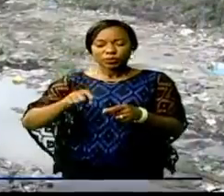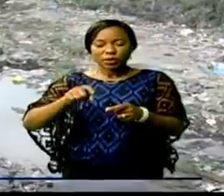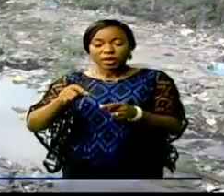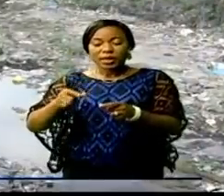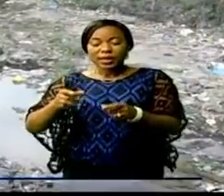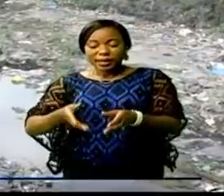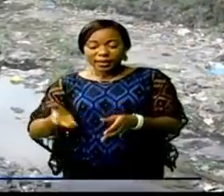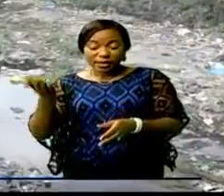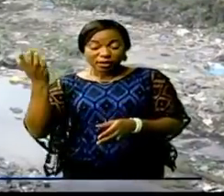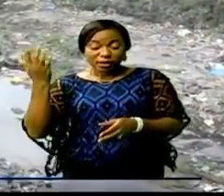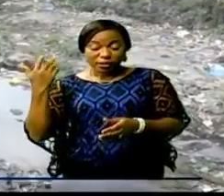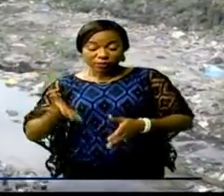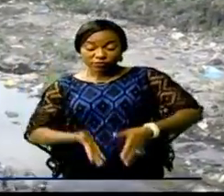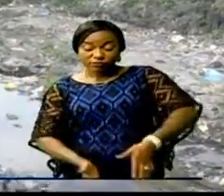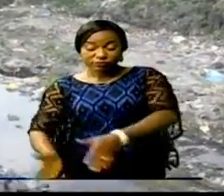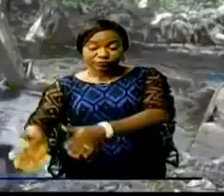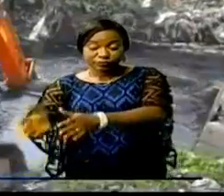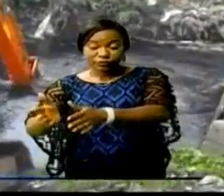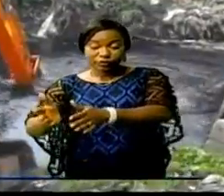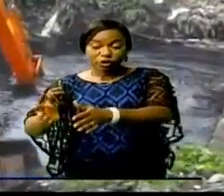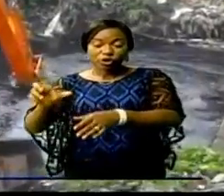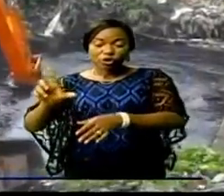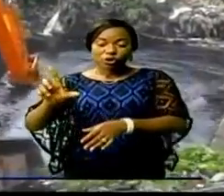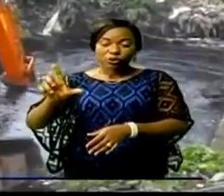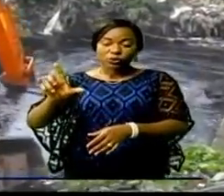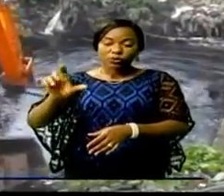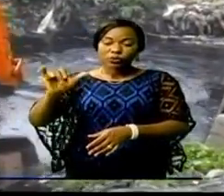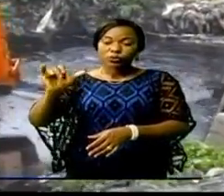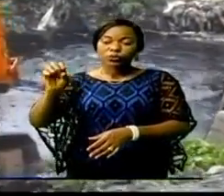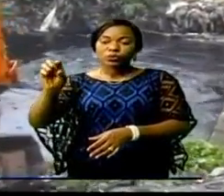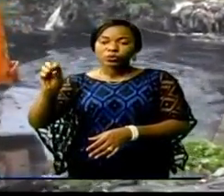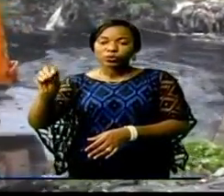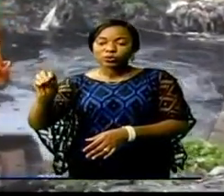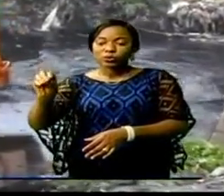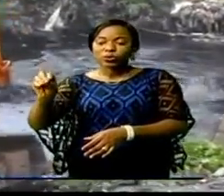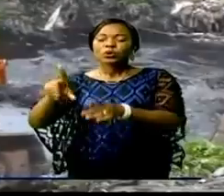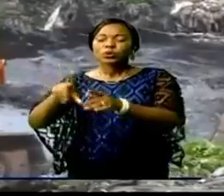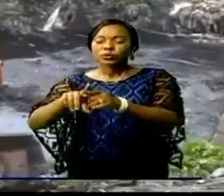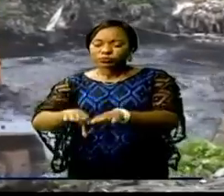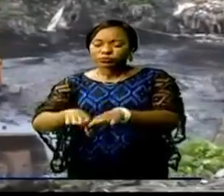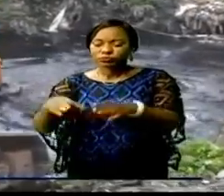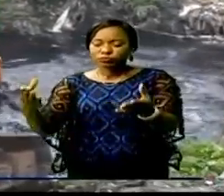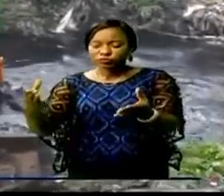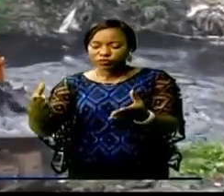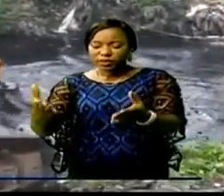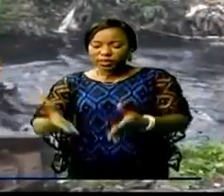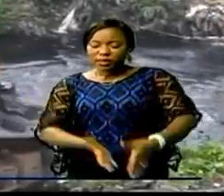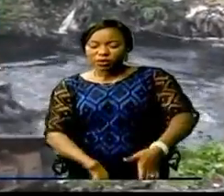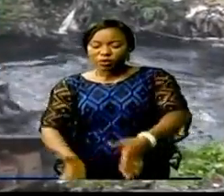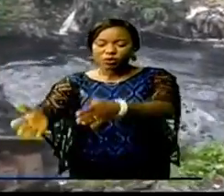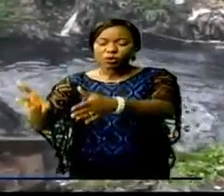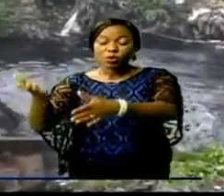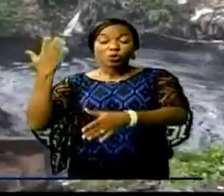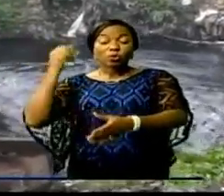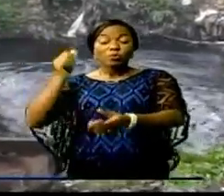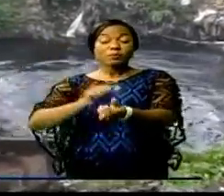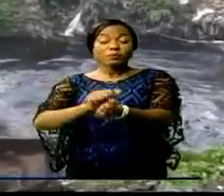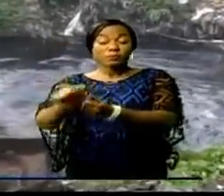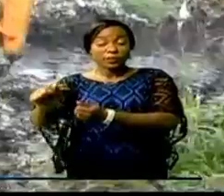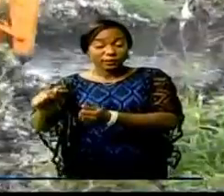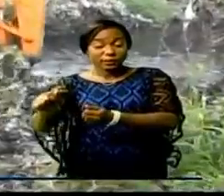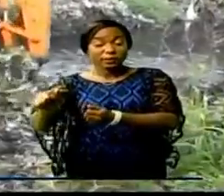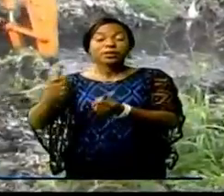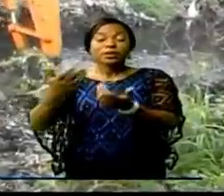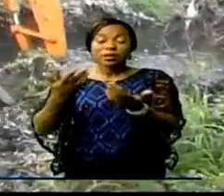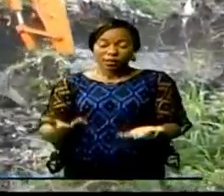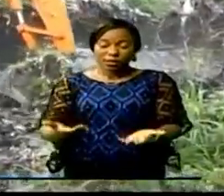de Sokopao Limité, où cette pelle chargeuse est en train d'ouvrir cette rivière afin de faciliter la circulation